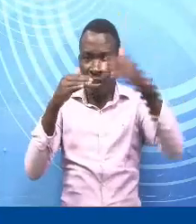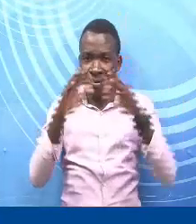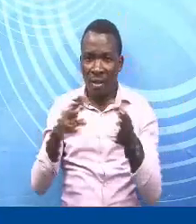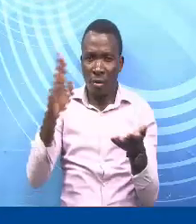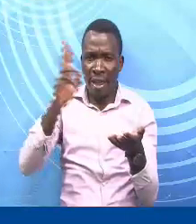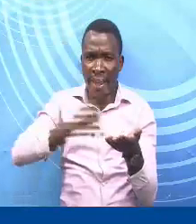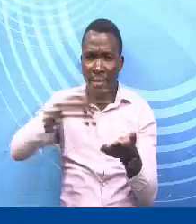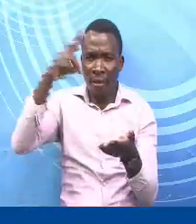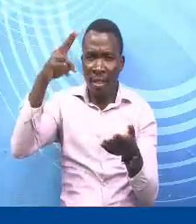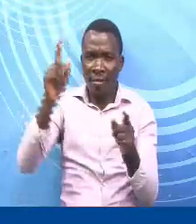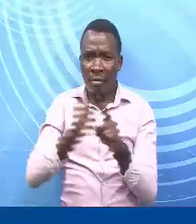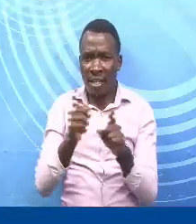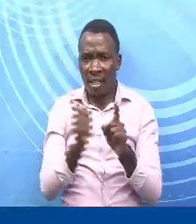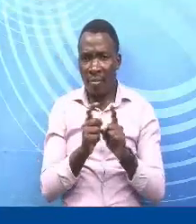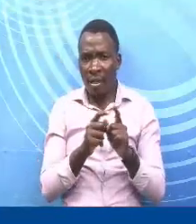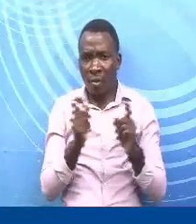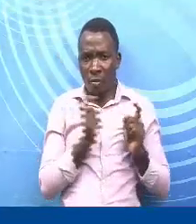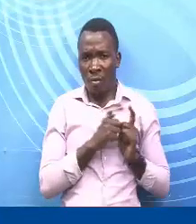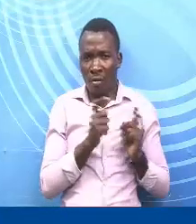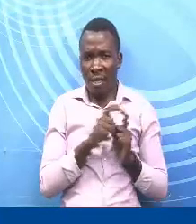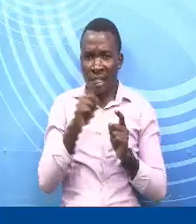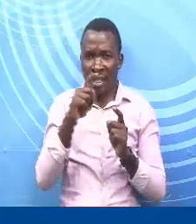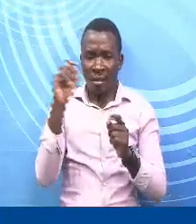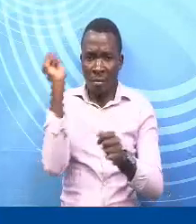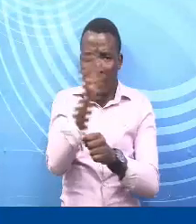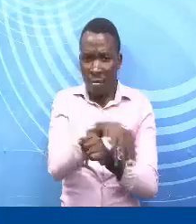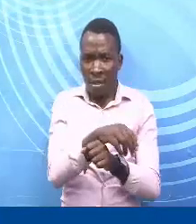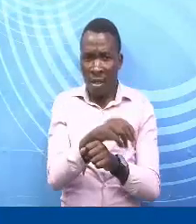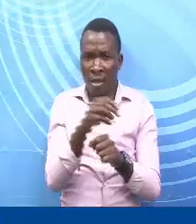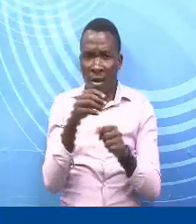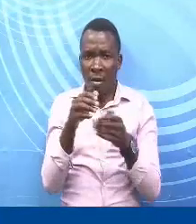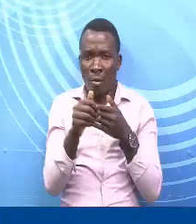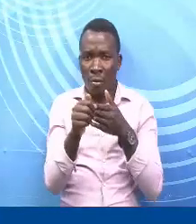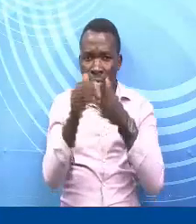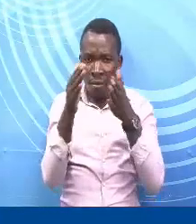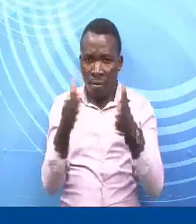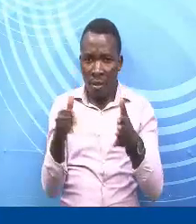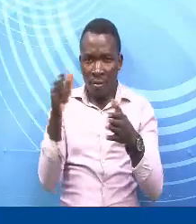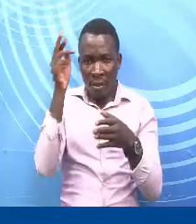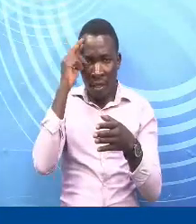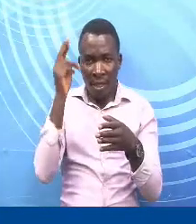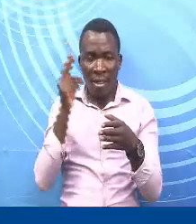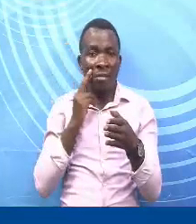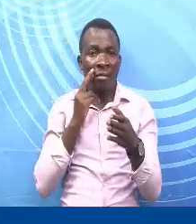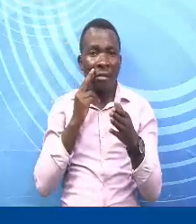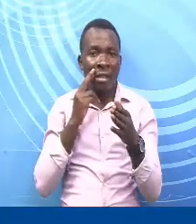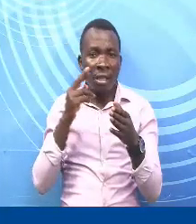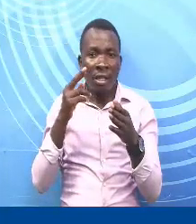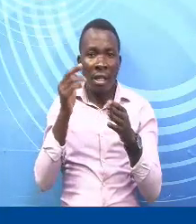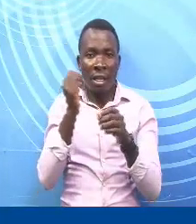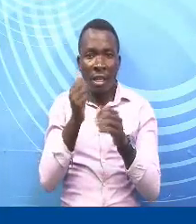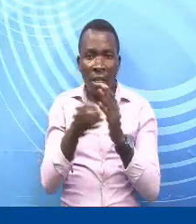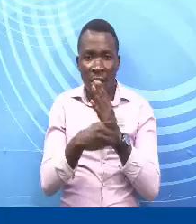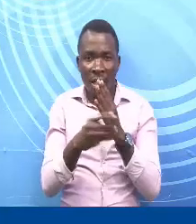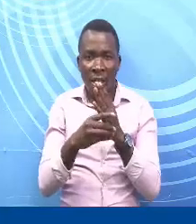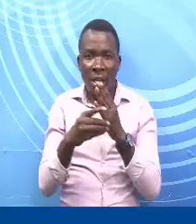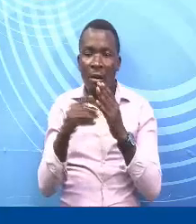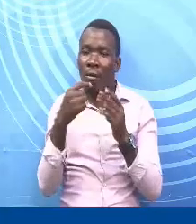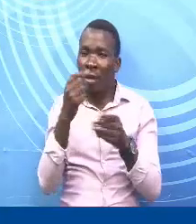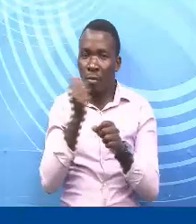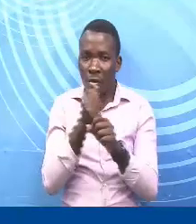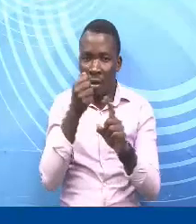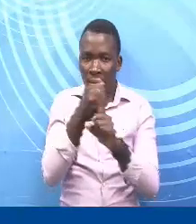ko ari agashinyaguro. Ubuyobozi bw'akarere ka Ruhango bukavuga ko bugiye gukorera ubuvugizi uyu muturage cy'ikibazo